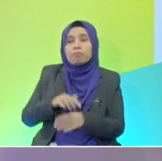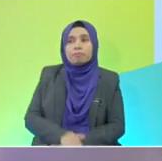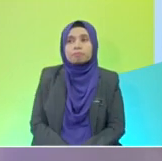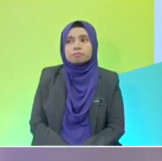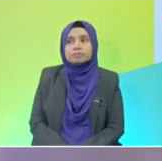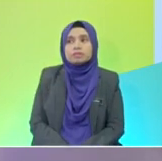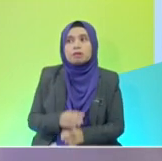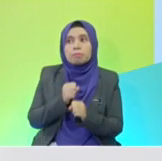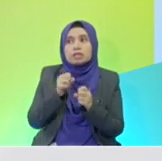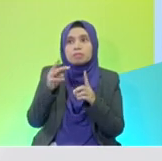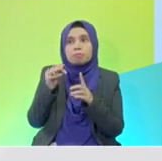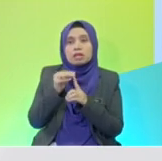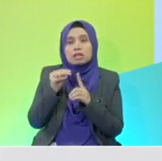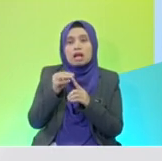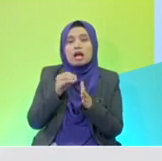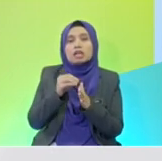dapat makan